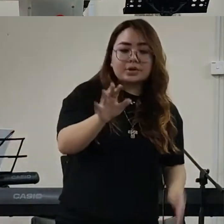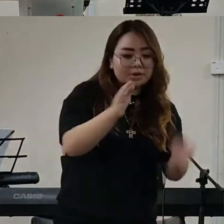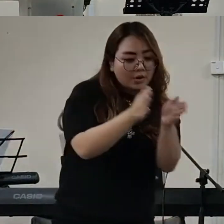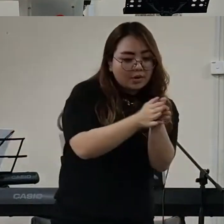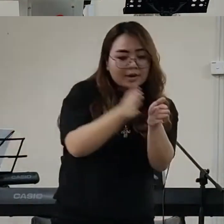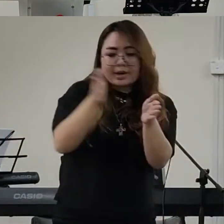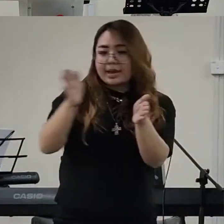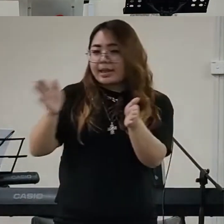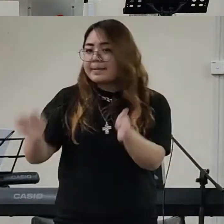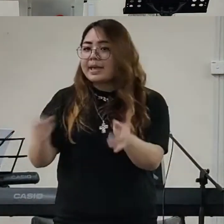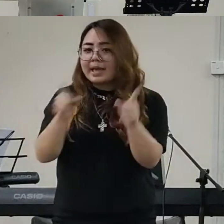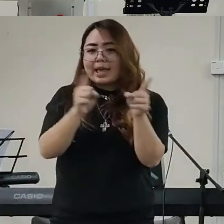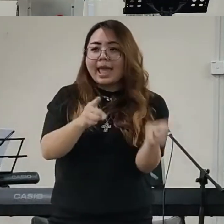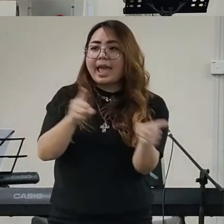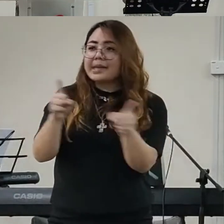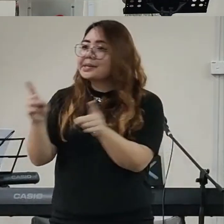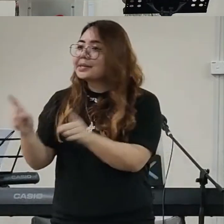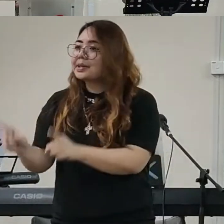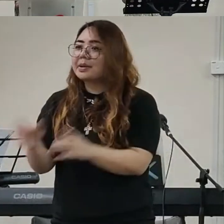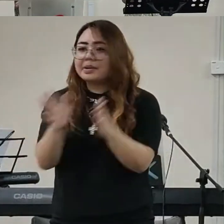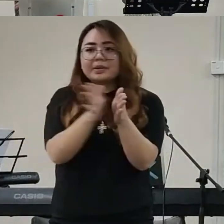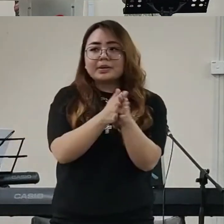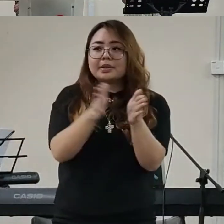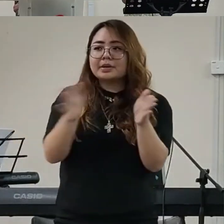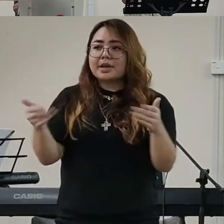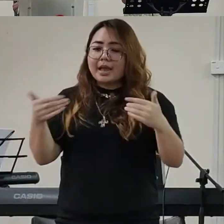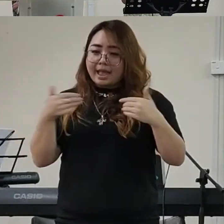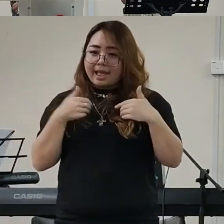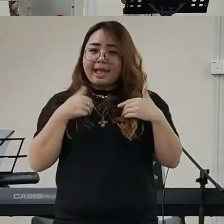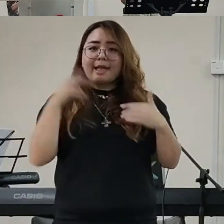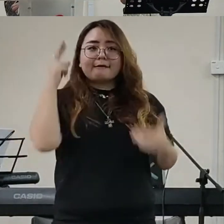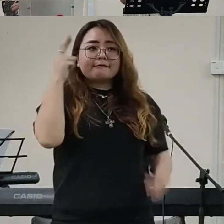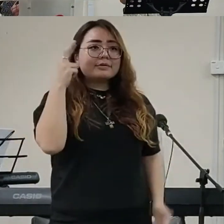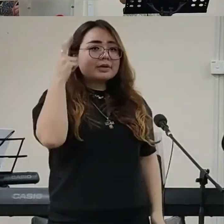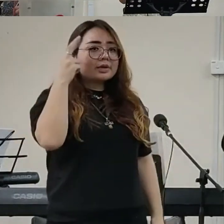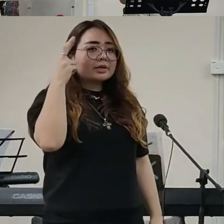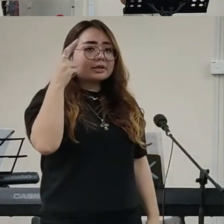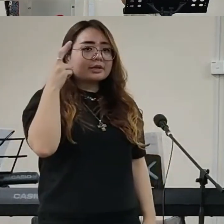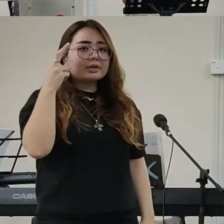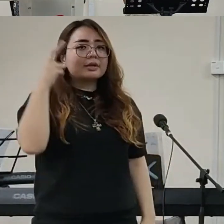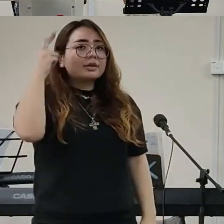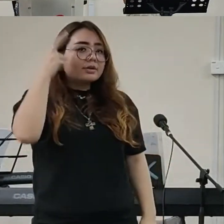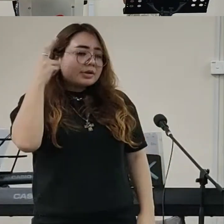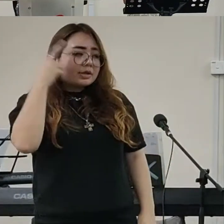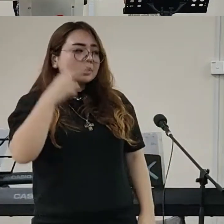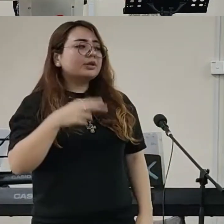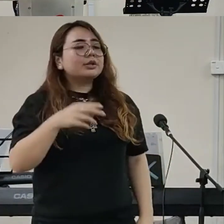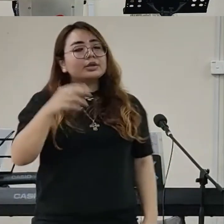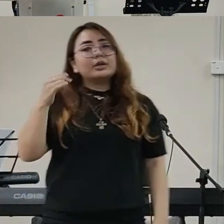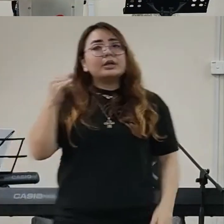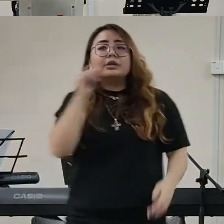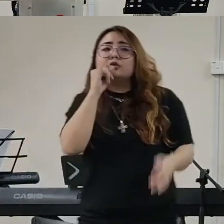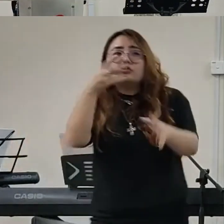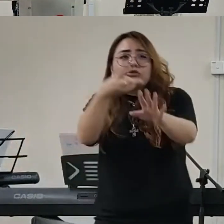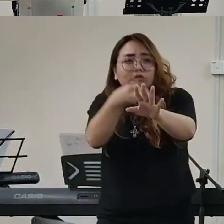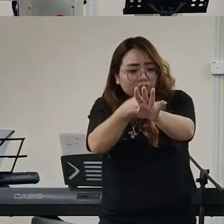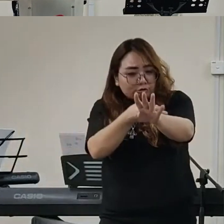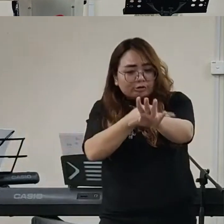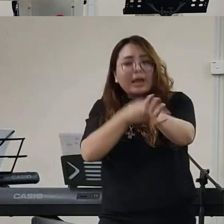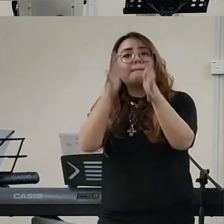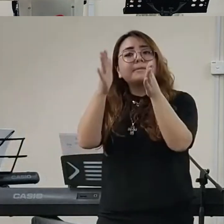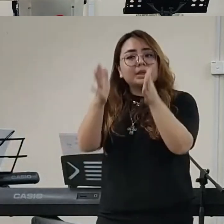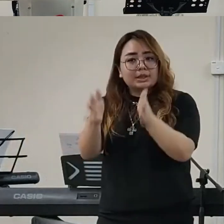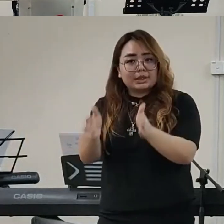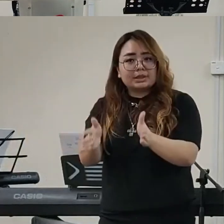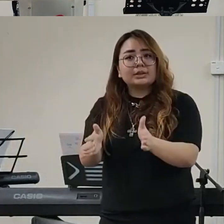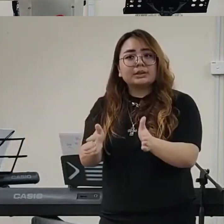neighbor for a reason. And the reason is related to shepherding. 你们当中的某一位呢，必须要听这句话，就是